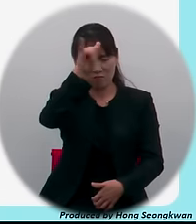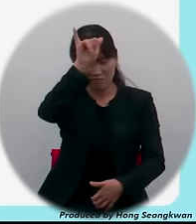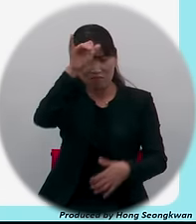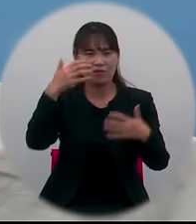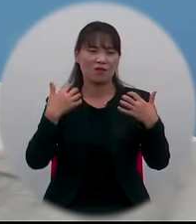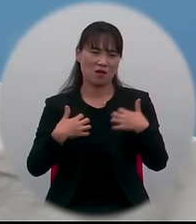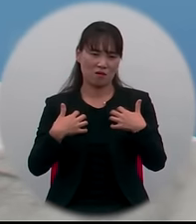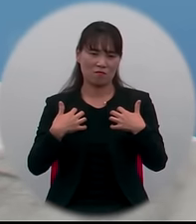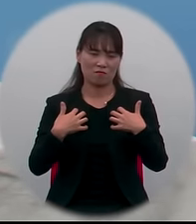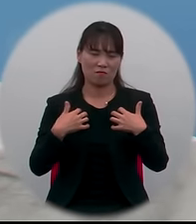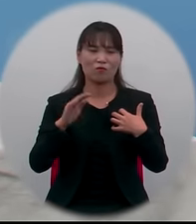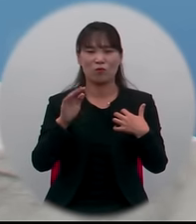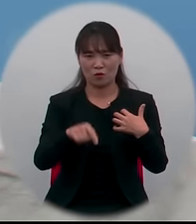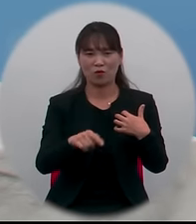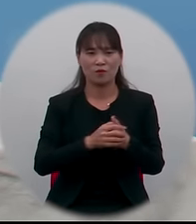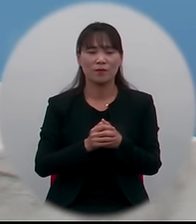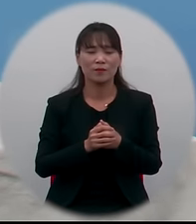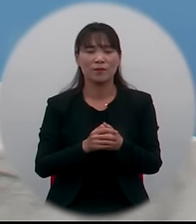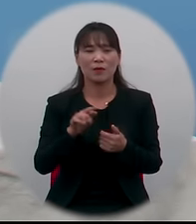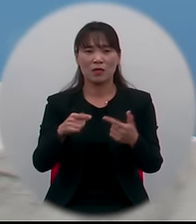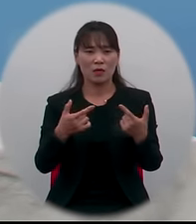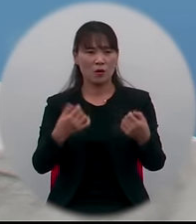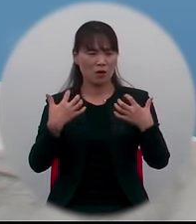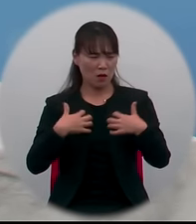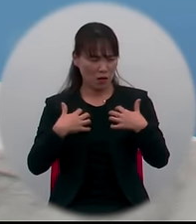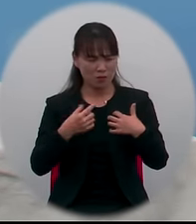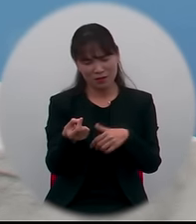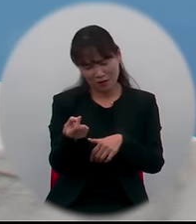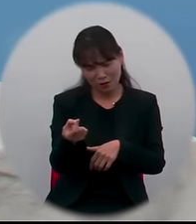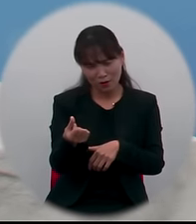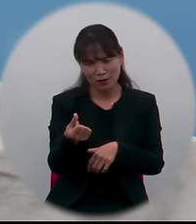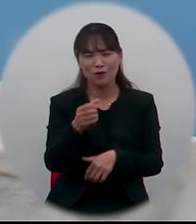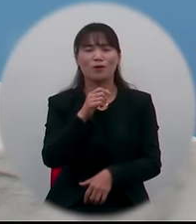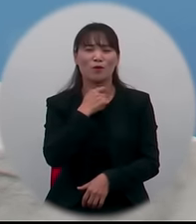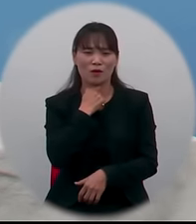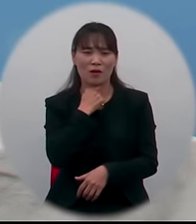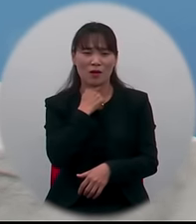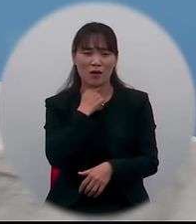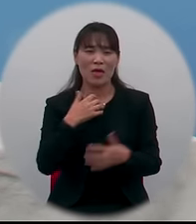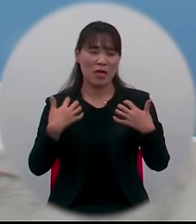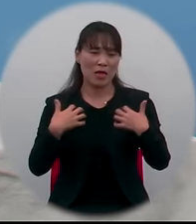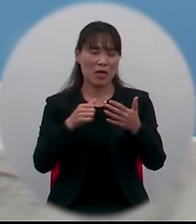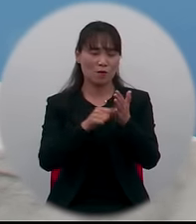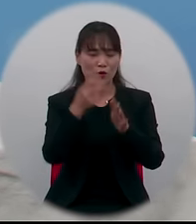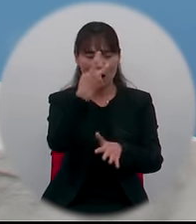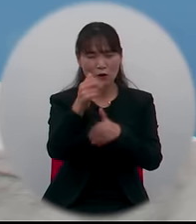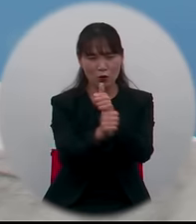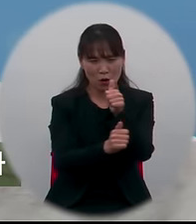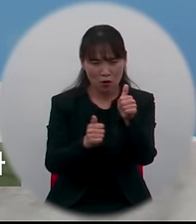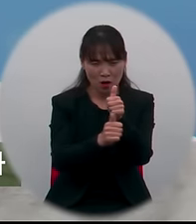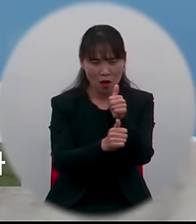게임들이 얼마 되지 않기를 희망합니다 게임물 관리위원회 통계에 따르면 매년 평균 60만 개의 게임이 유통을 하고